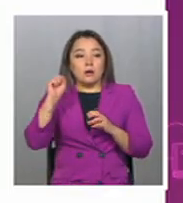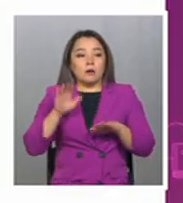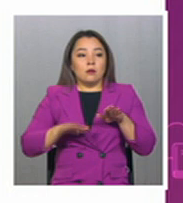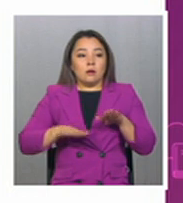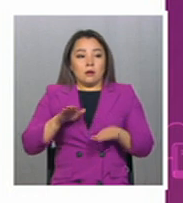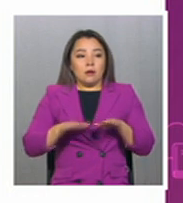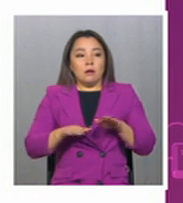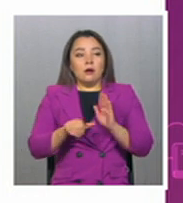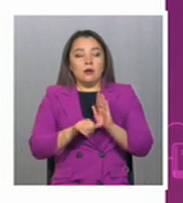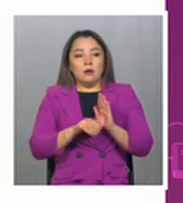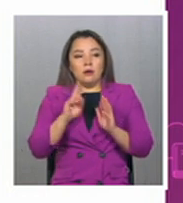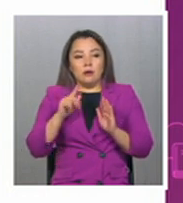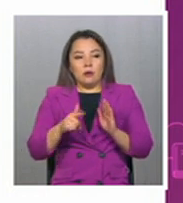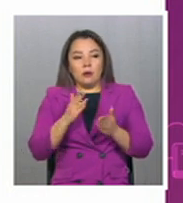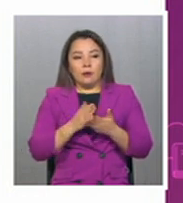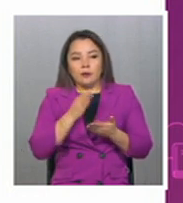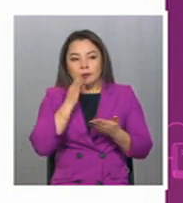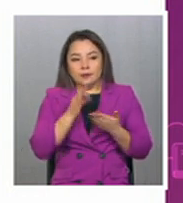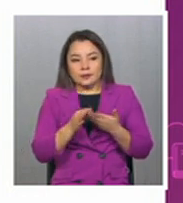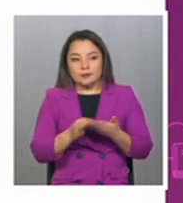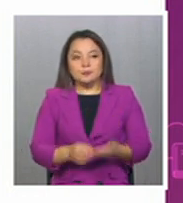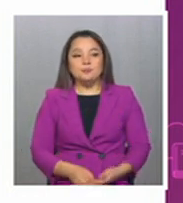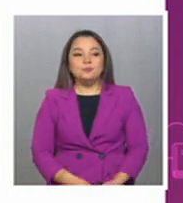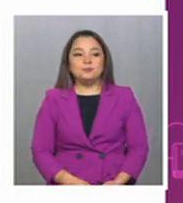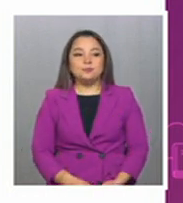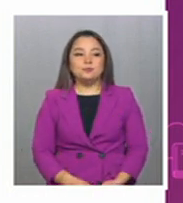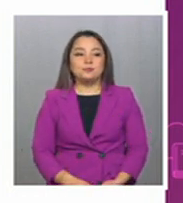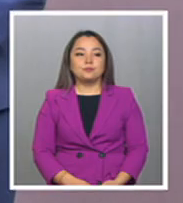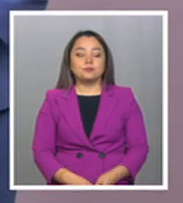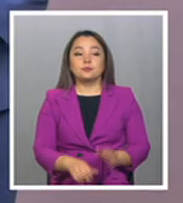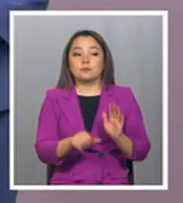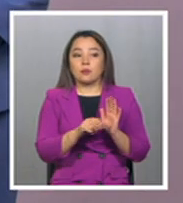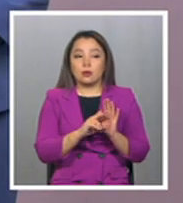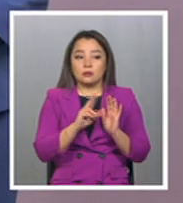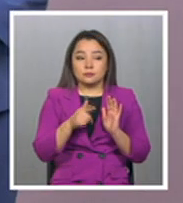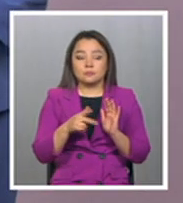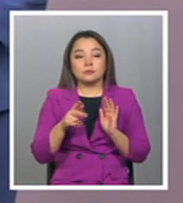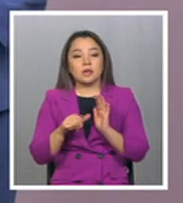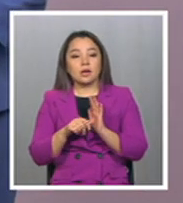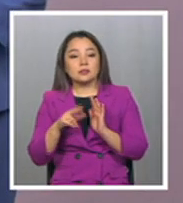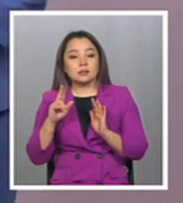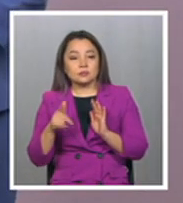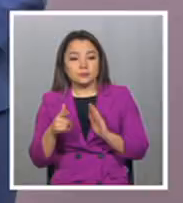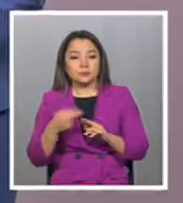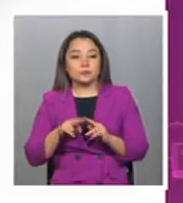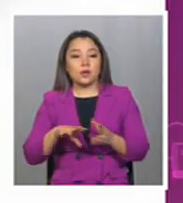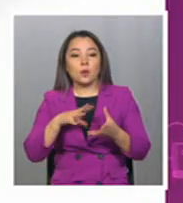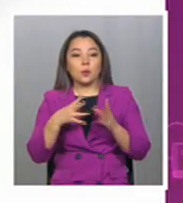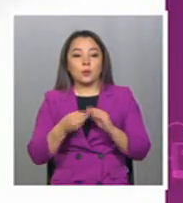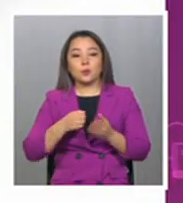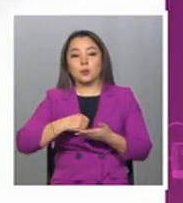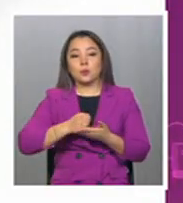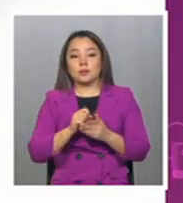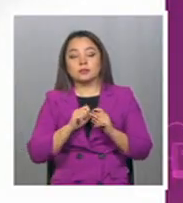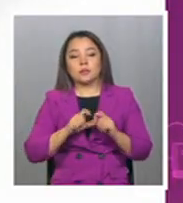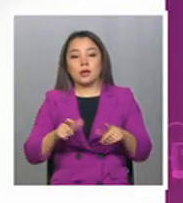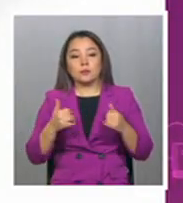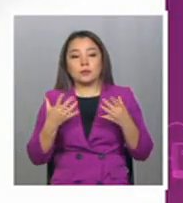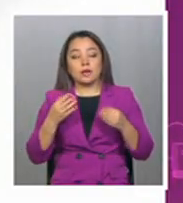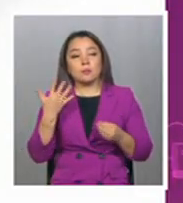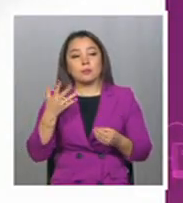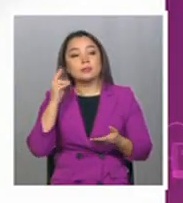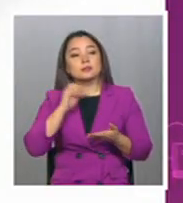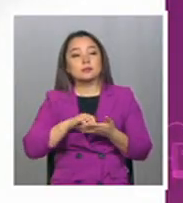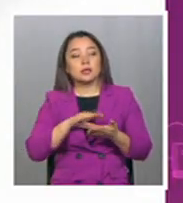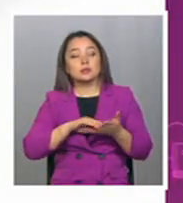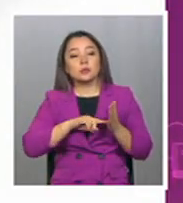6 килограммға тең. Жарайсыңдар балалар, бүгінгі сабақты қорытындылайық. 5 санына көбейту